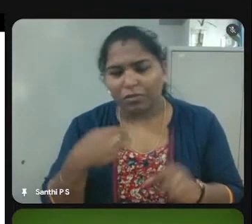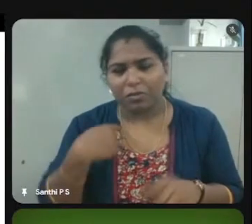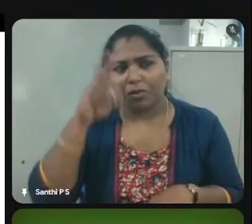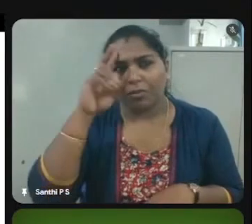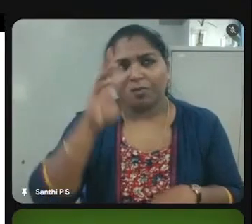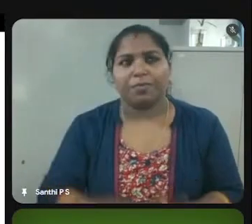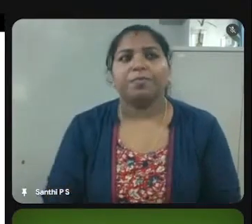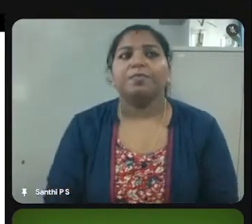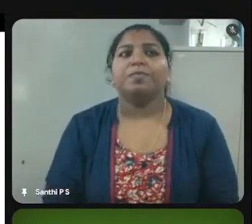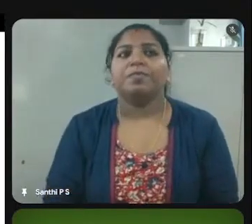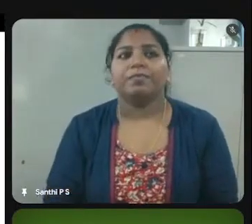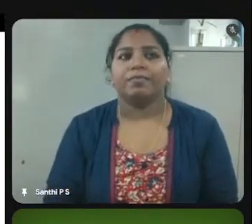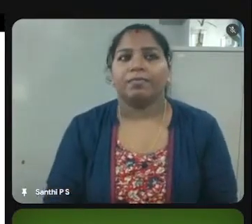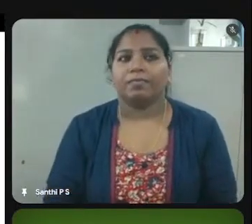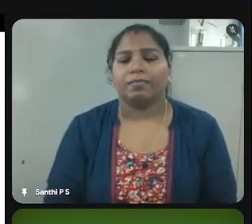ഓക്കെ.